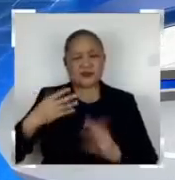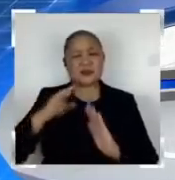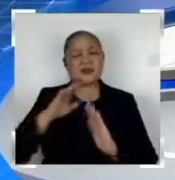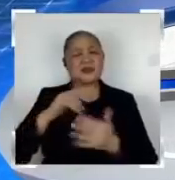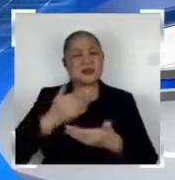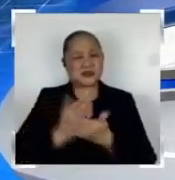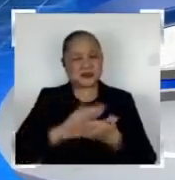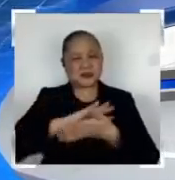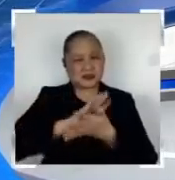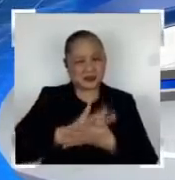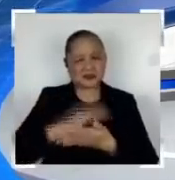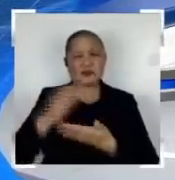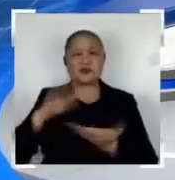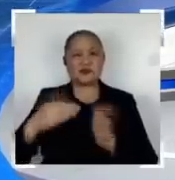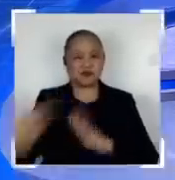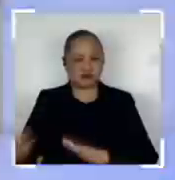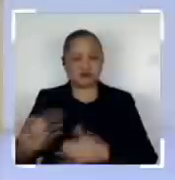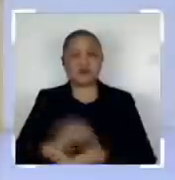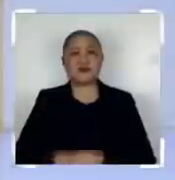pangkamatay.